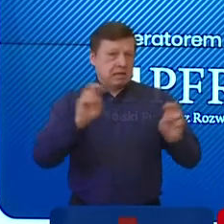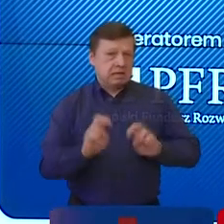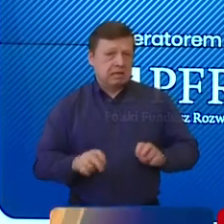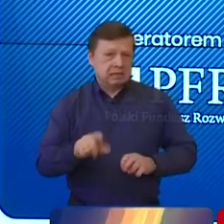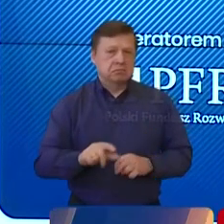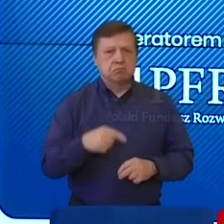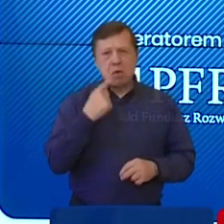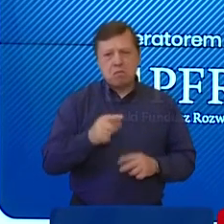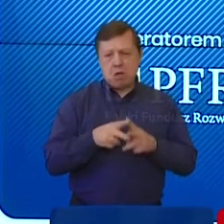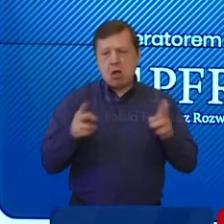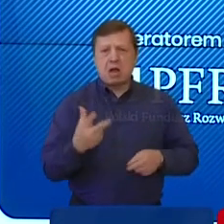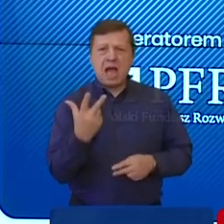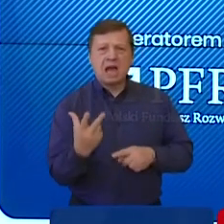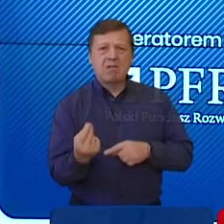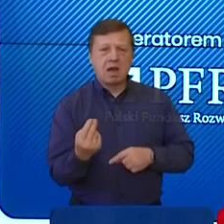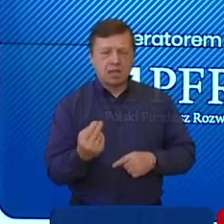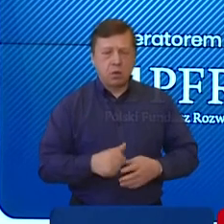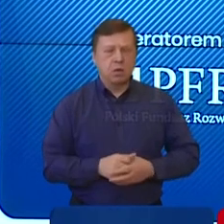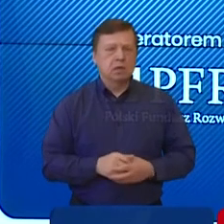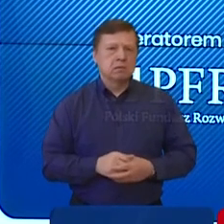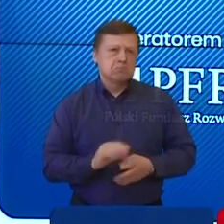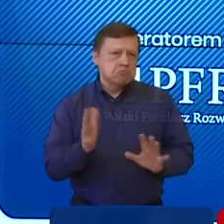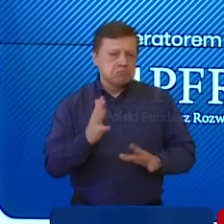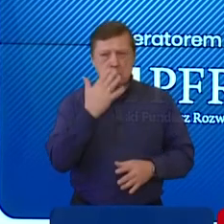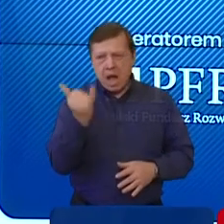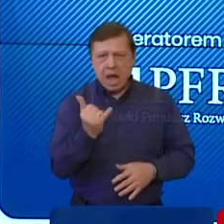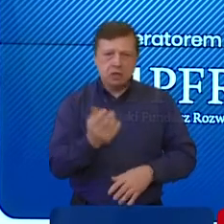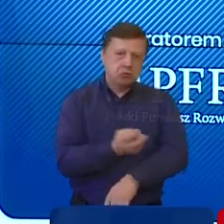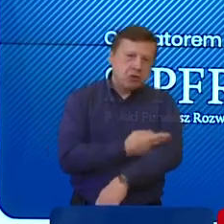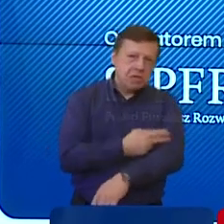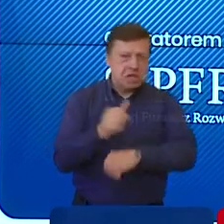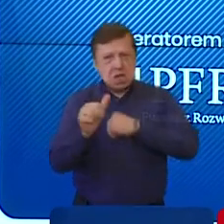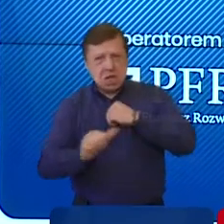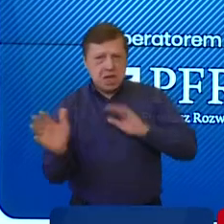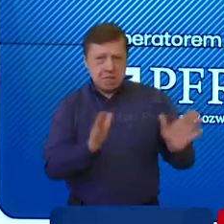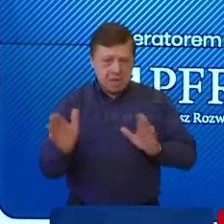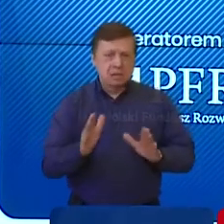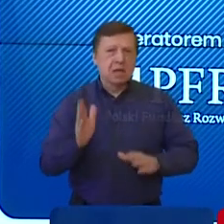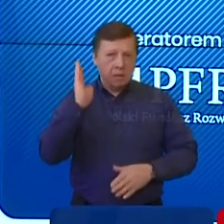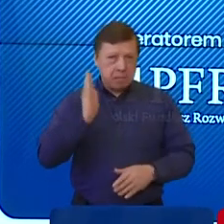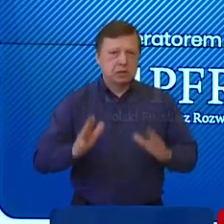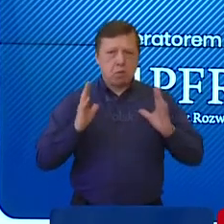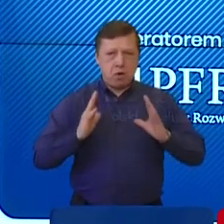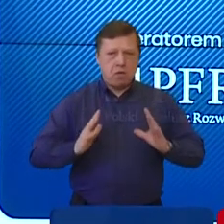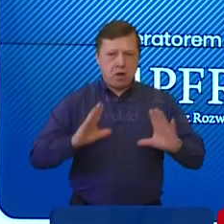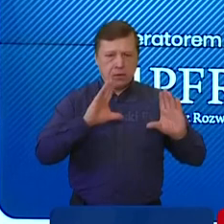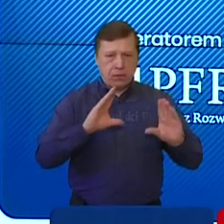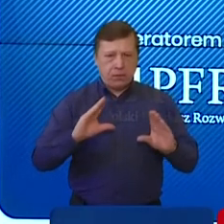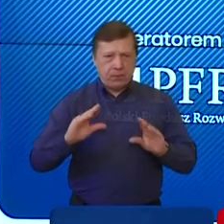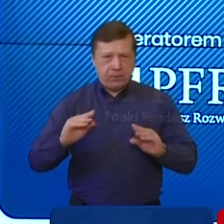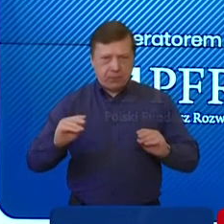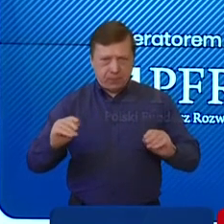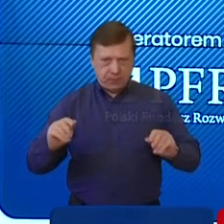ciągu kwartału, gdzieś w maju, czerwcu, lipcu, będzie powoli zmniejszał